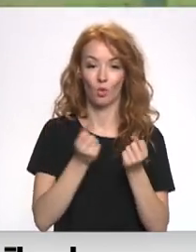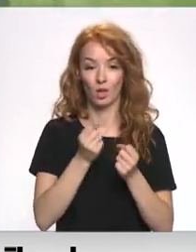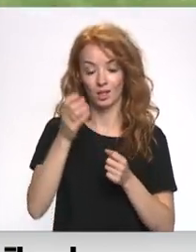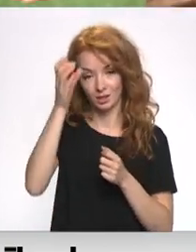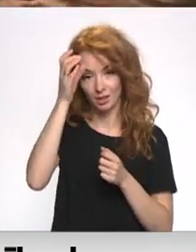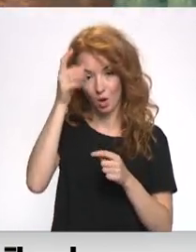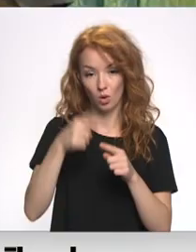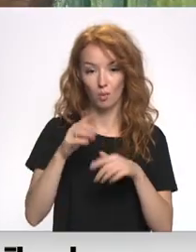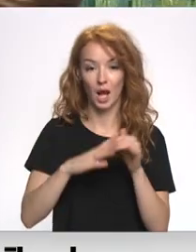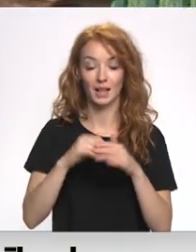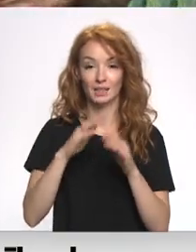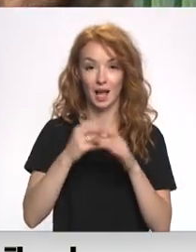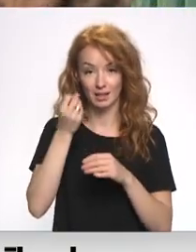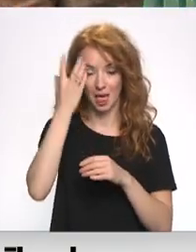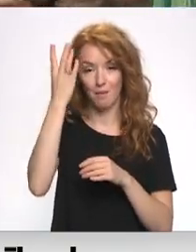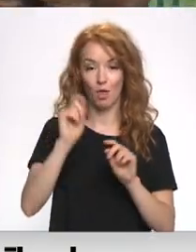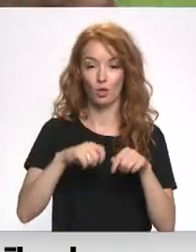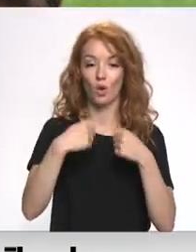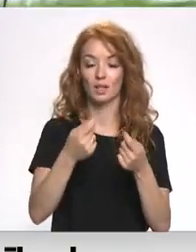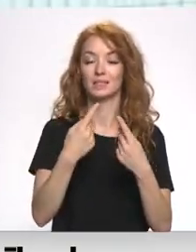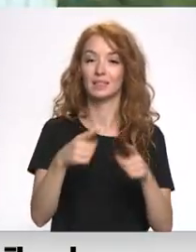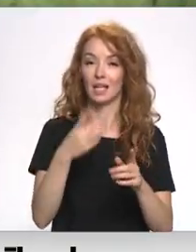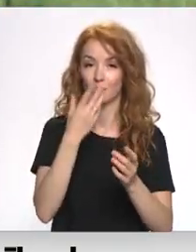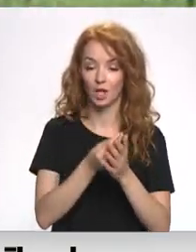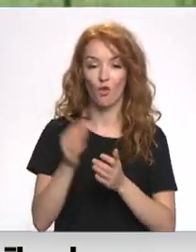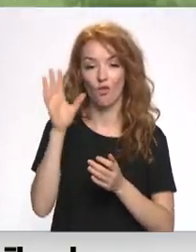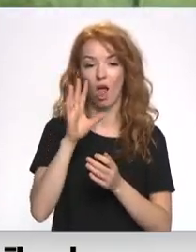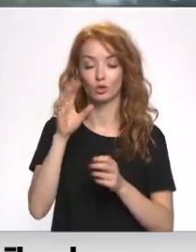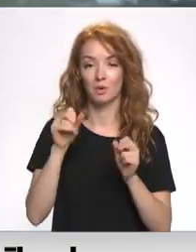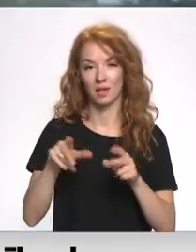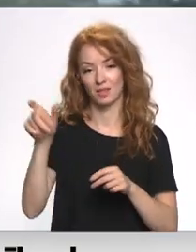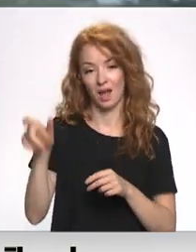zināšanas un praktiskās iemaņas nodos tālāk citiem savu valstu kinologiem.